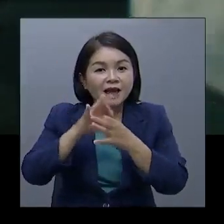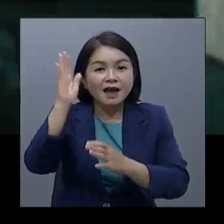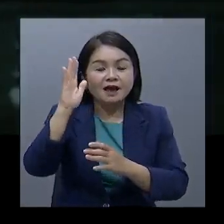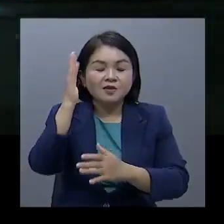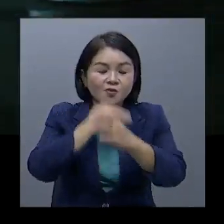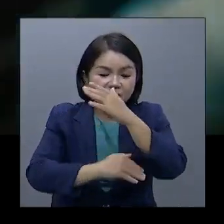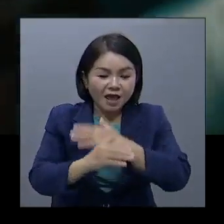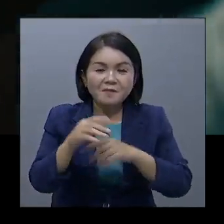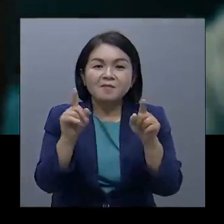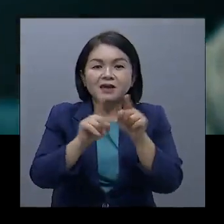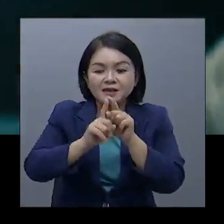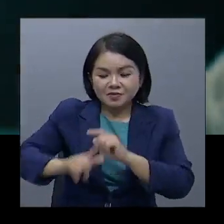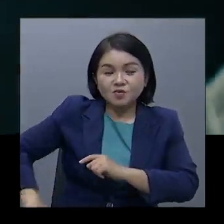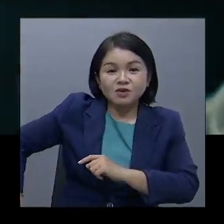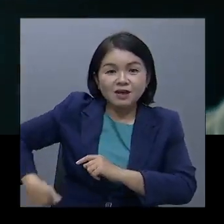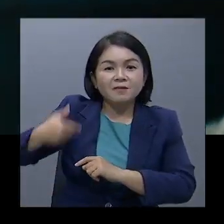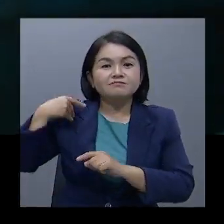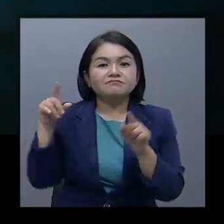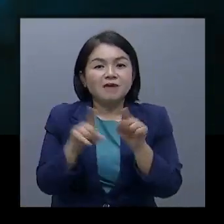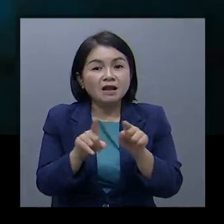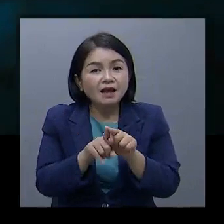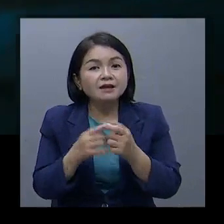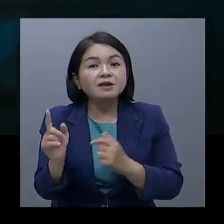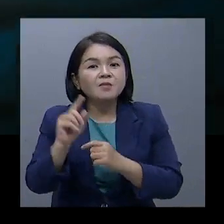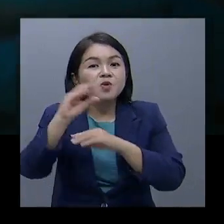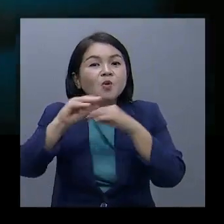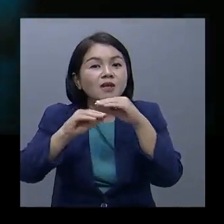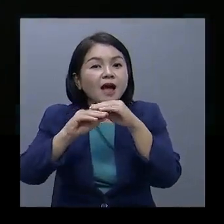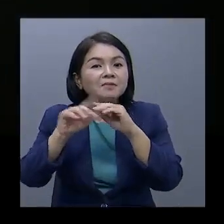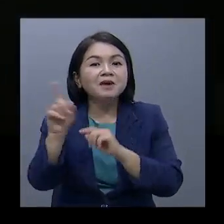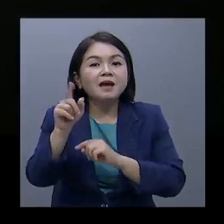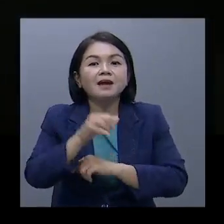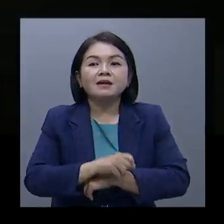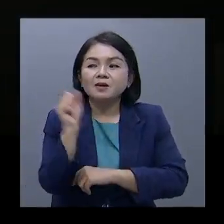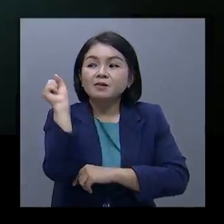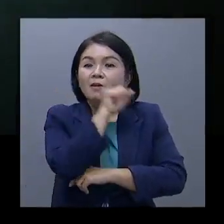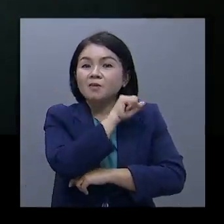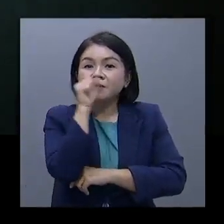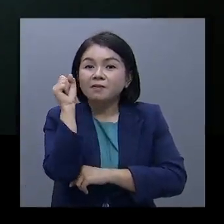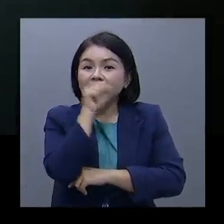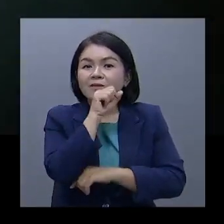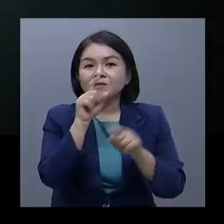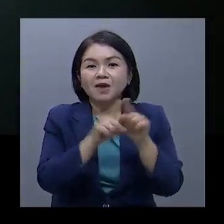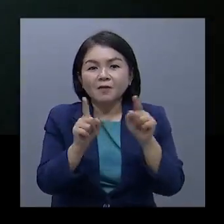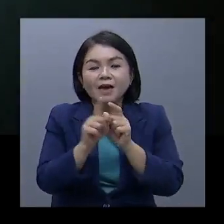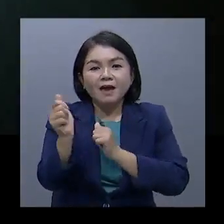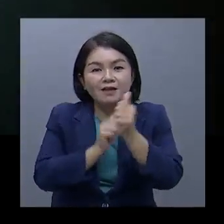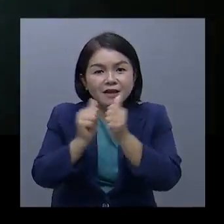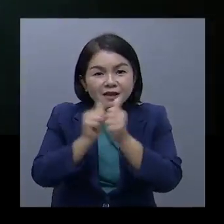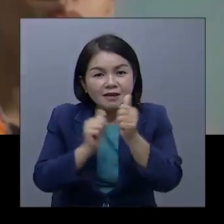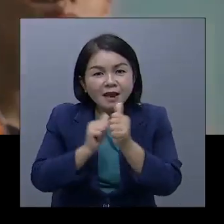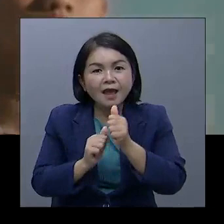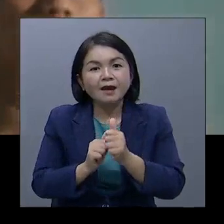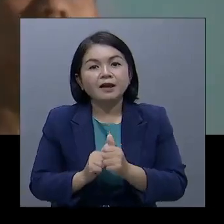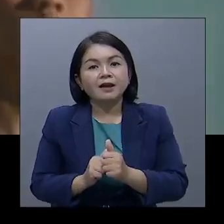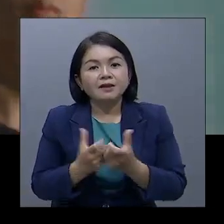ที่ประเทศกัมพูชานอกจากนี้นะคะยังมีโปรเจกต์ใหญ่ยังการร้องเพลง Echo of Glory ประกอบการแข่งขัน ROV ระดับนานาช